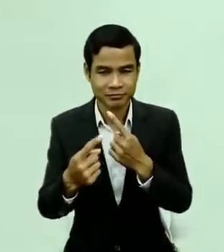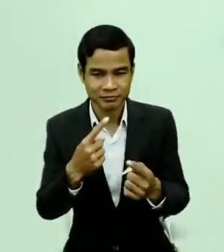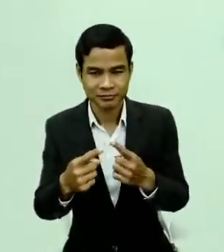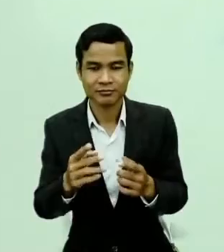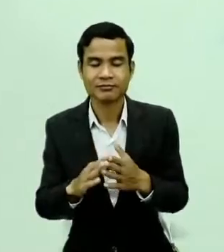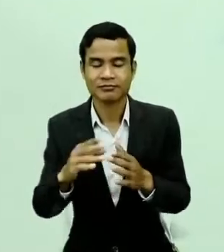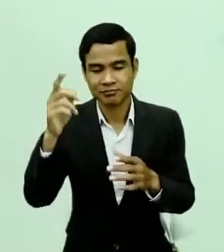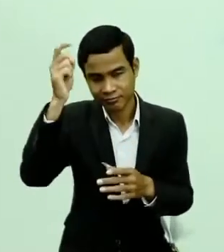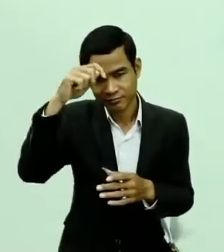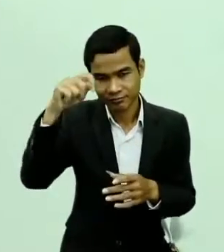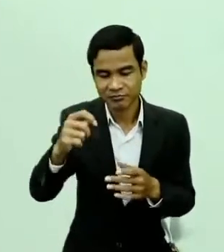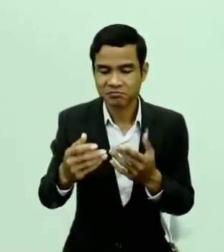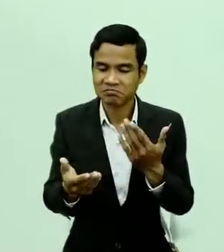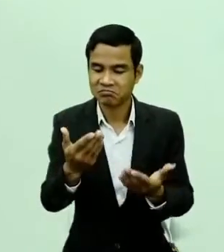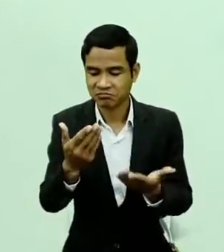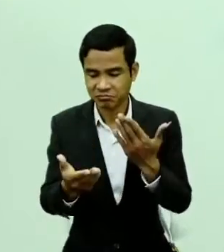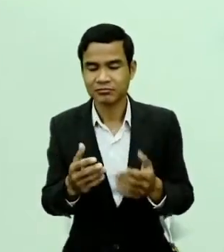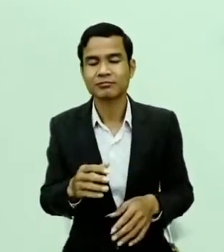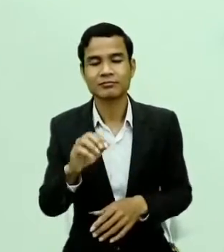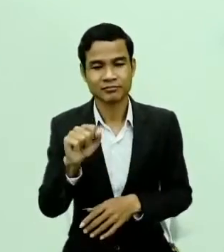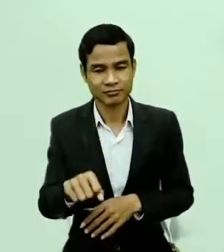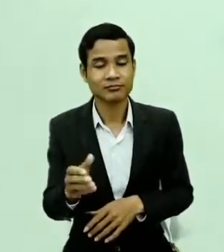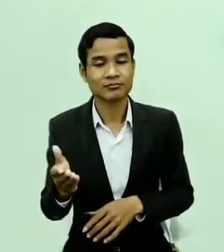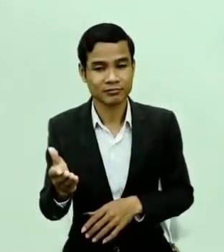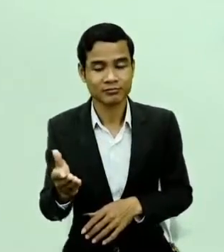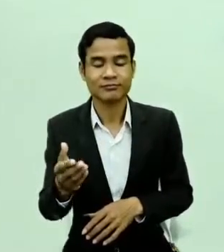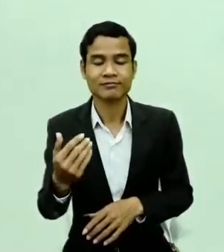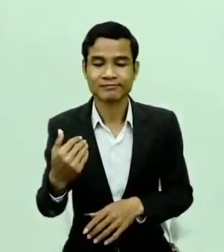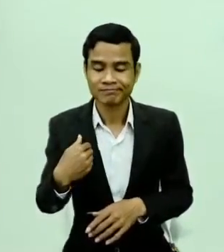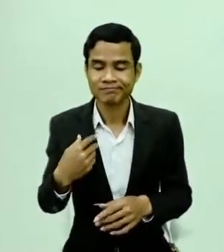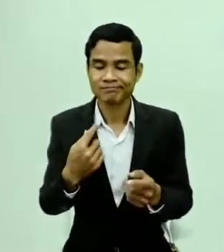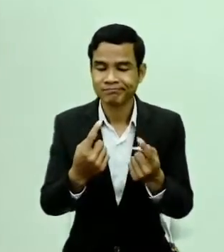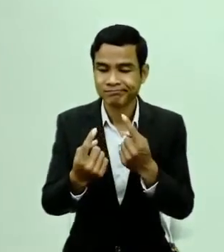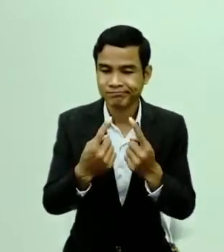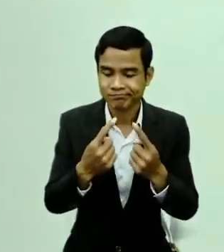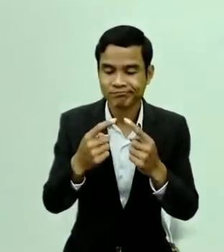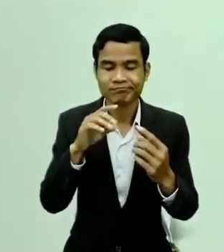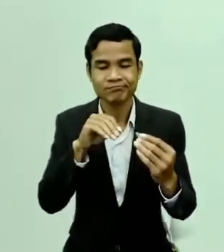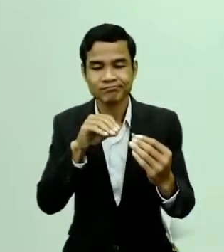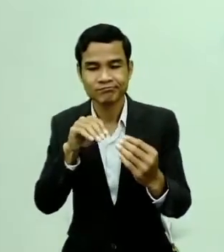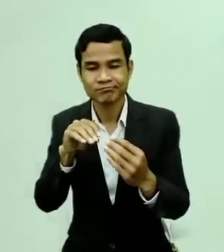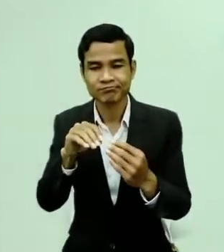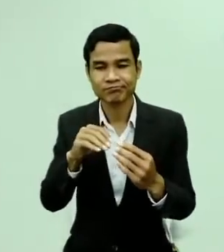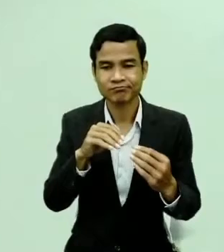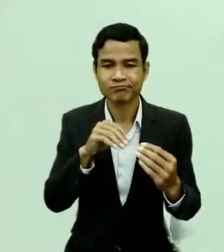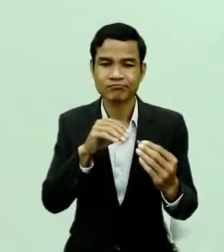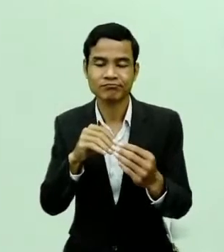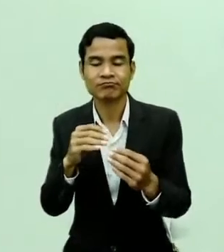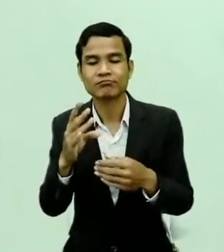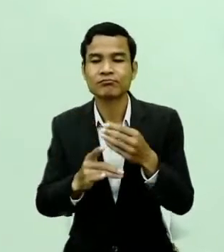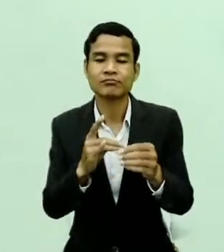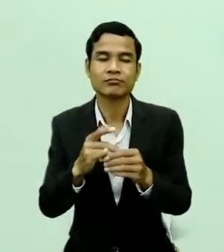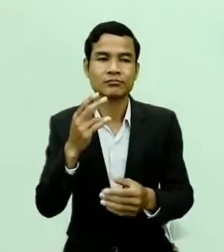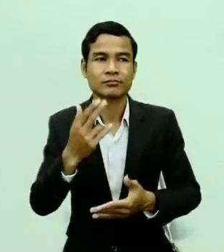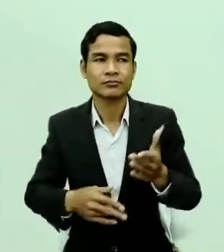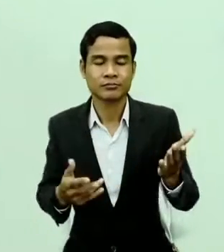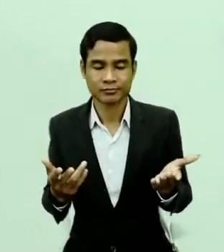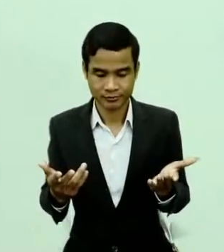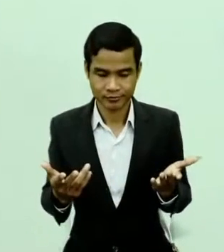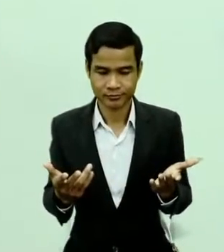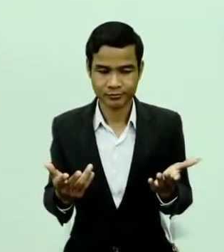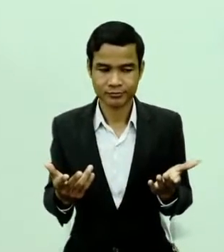nê nơi rương ở vầy mùi chẳng nế ta quật cầm bông ta cho chê khí nê cho cha khí nê ông pi ở vầy